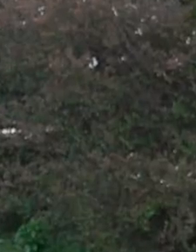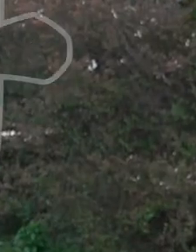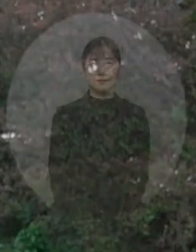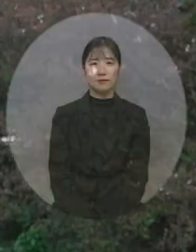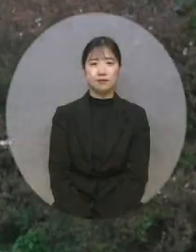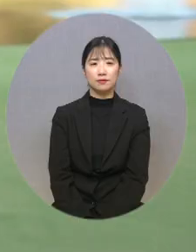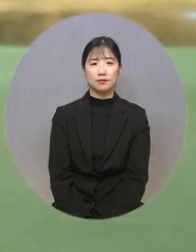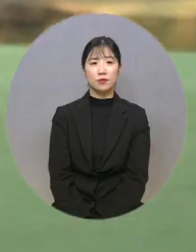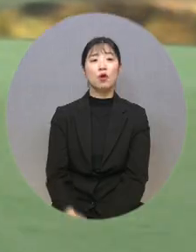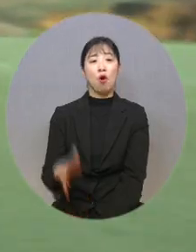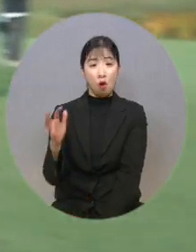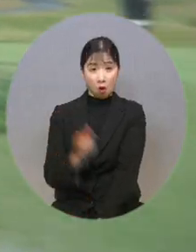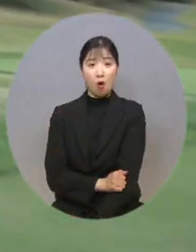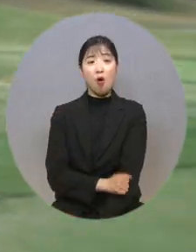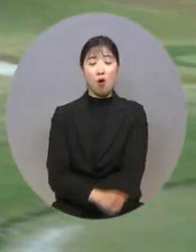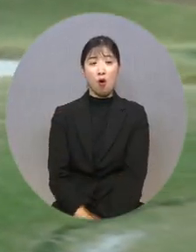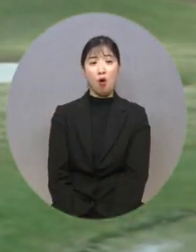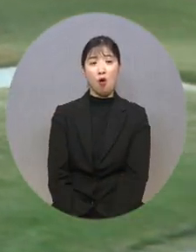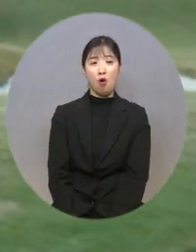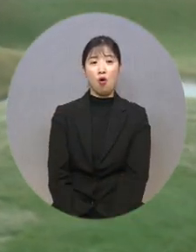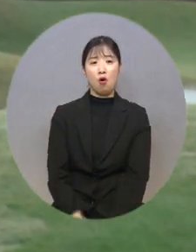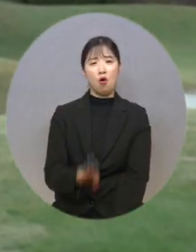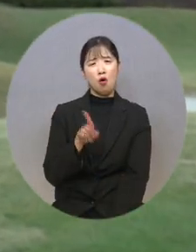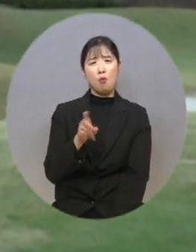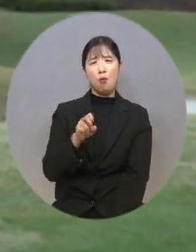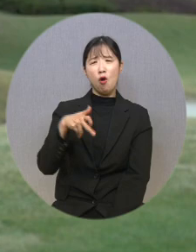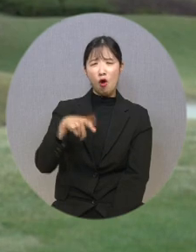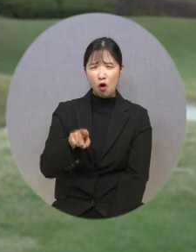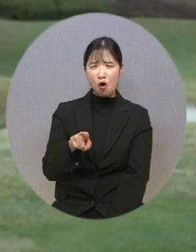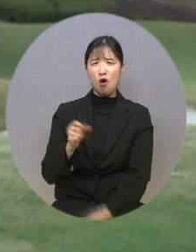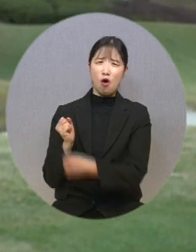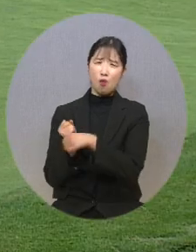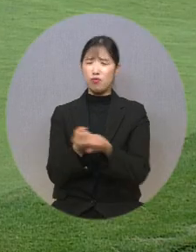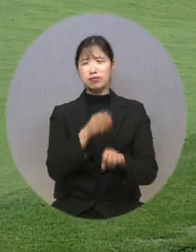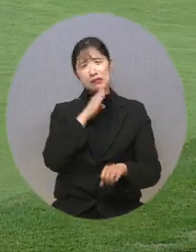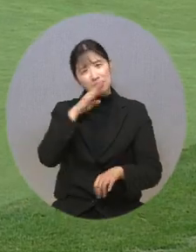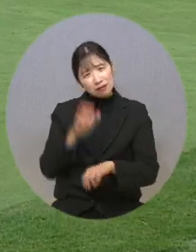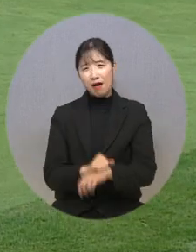나이스 다운! 우와, 벙커샷은 진짜 잘하신다.